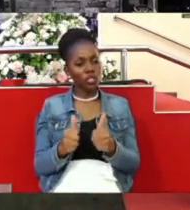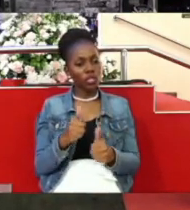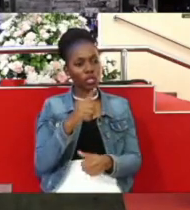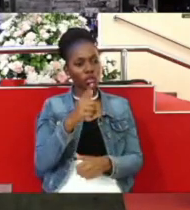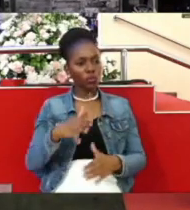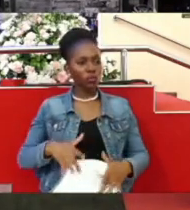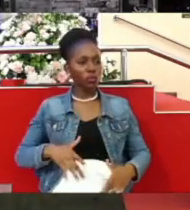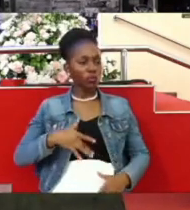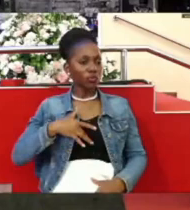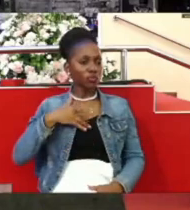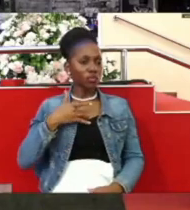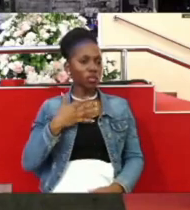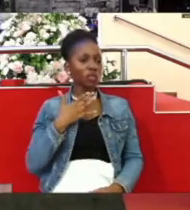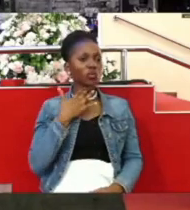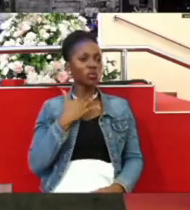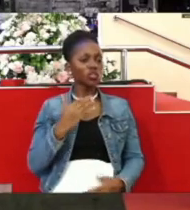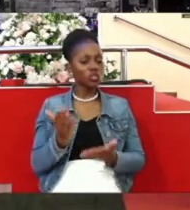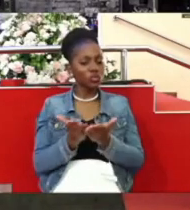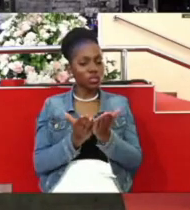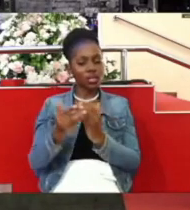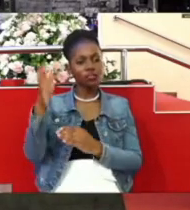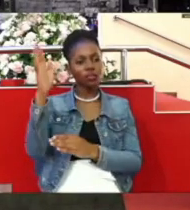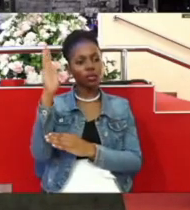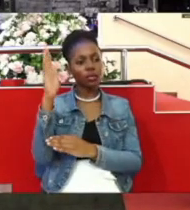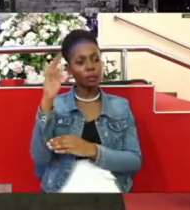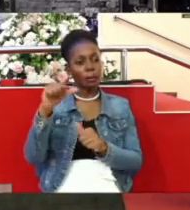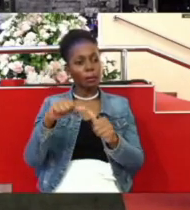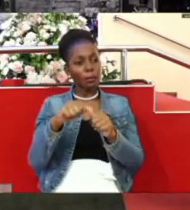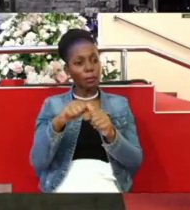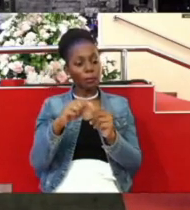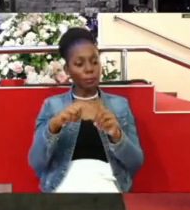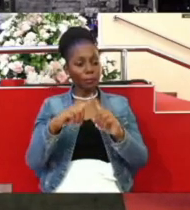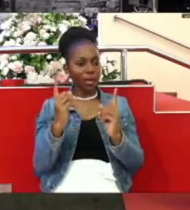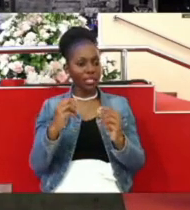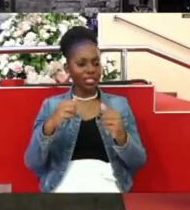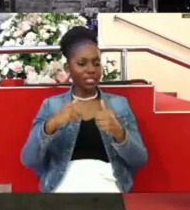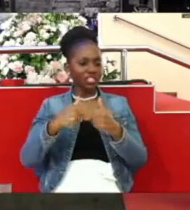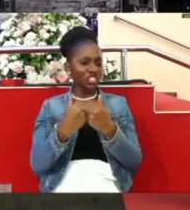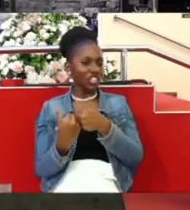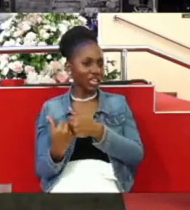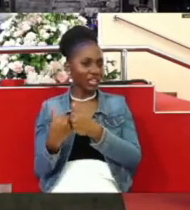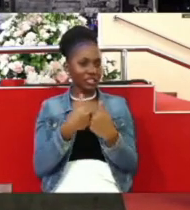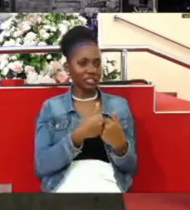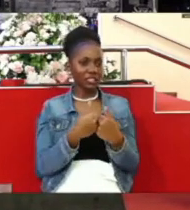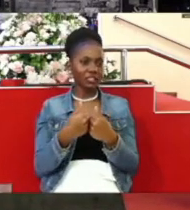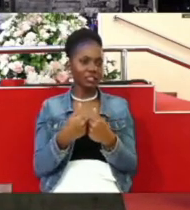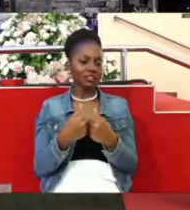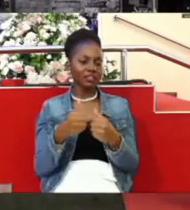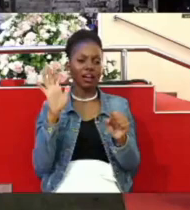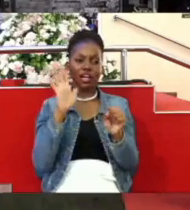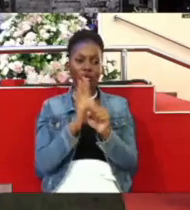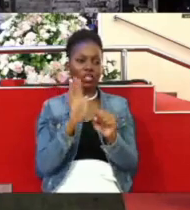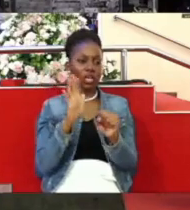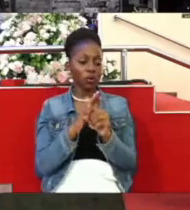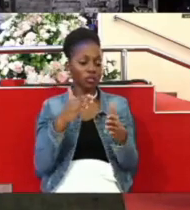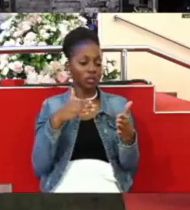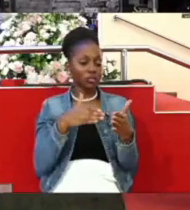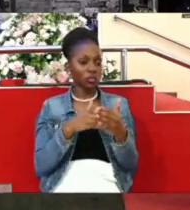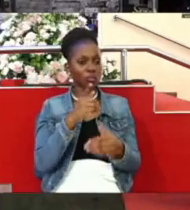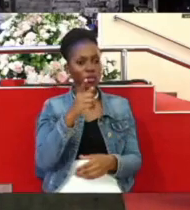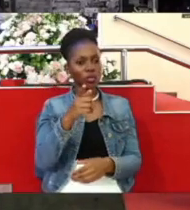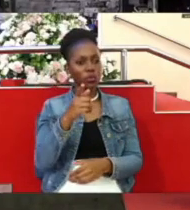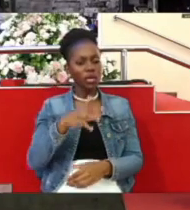coming to your life. Ezek ni kile kisima ambacho unahisi ya kwamba nataka kumuishia Mungu lakini kuna changamoto nyingi zinanipa. And you feel like giving